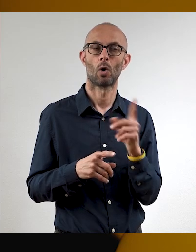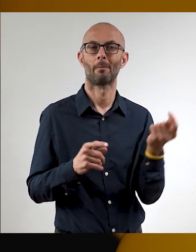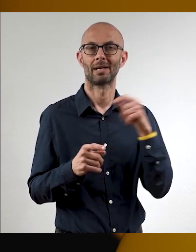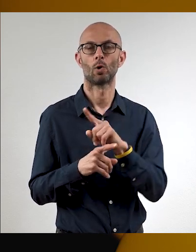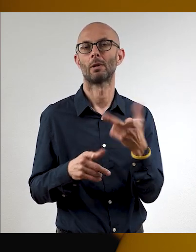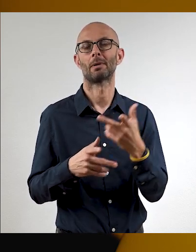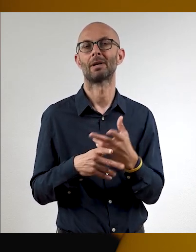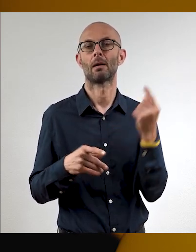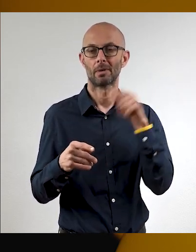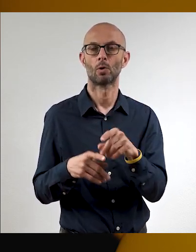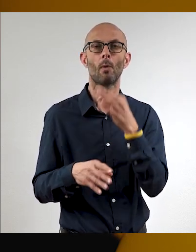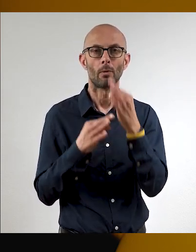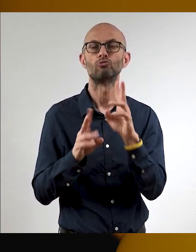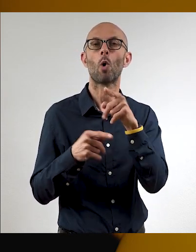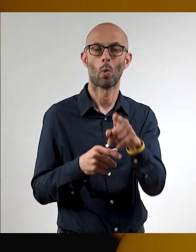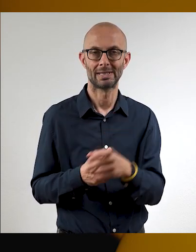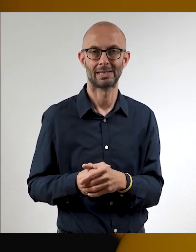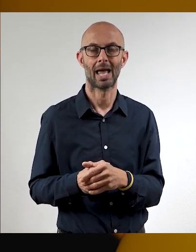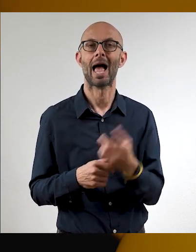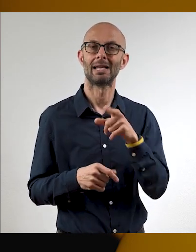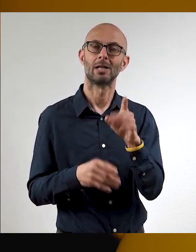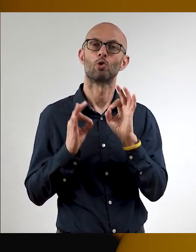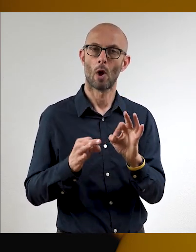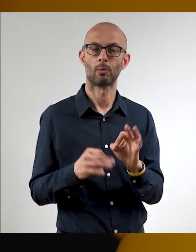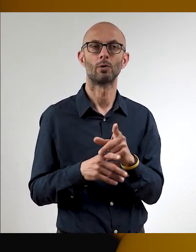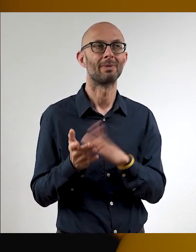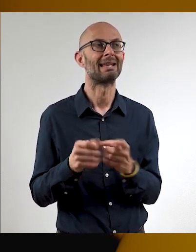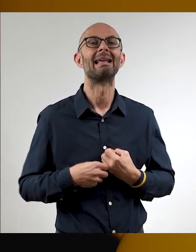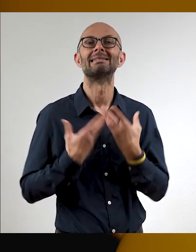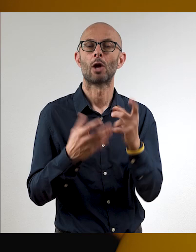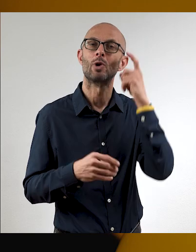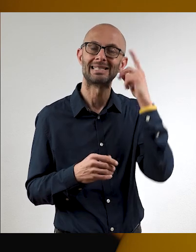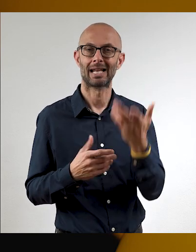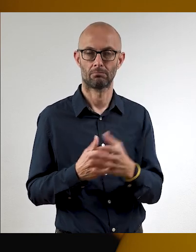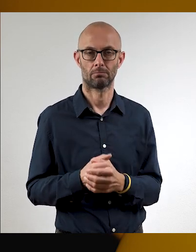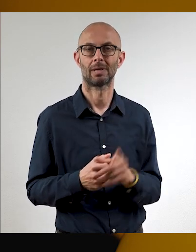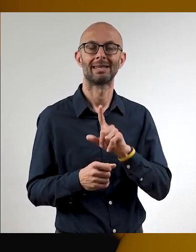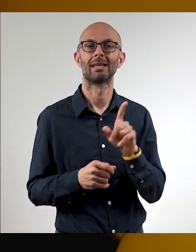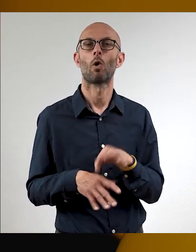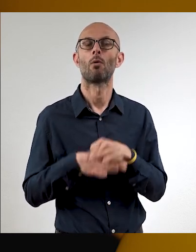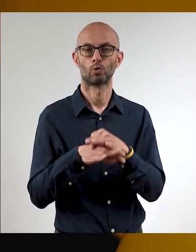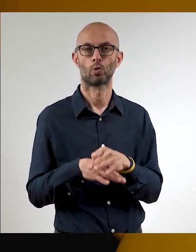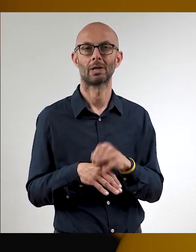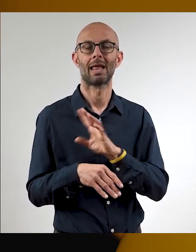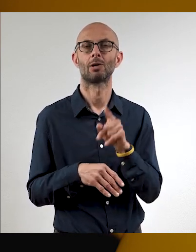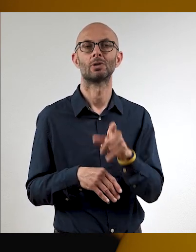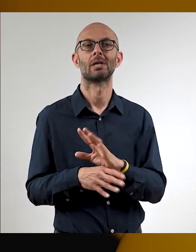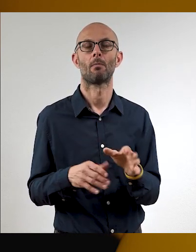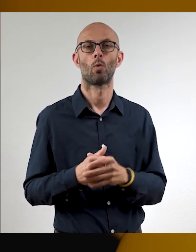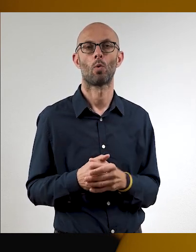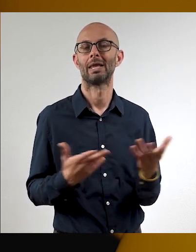pridejo recimo na kraj, pa vprašajo, kako ste, a ste dobro. Se pravi, da izrazijo skrb, ne? Da nima občutka, da so samo